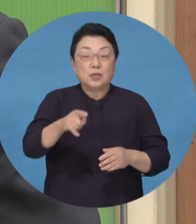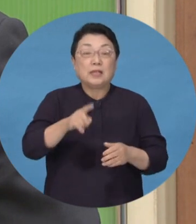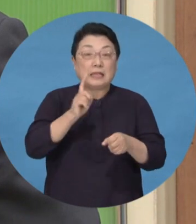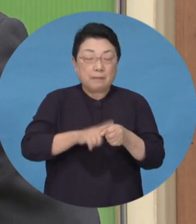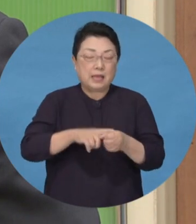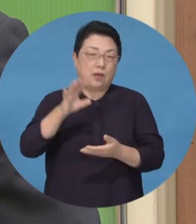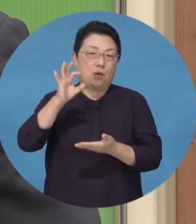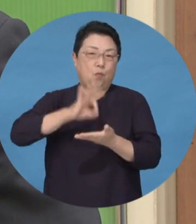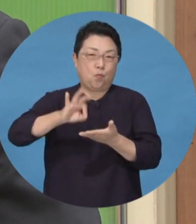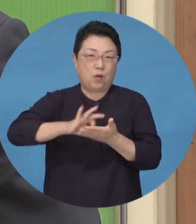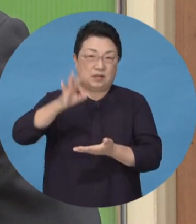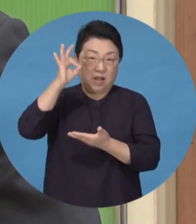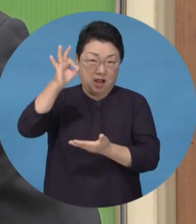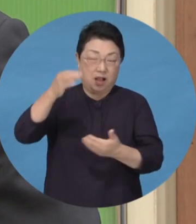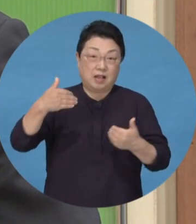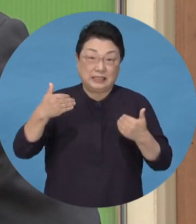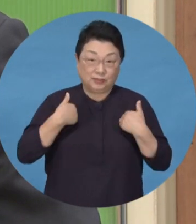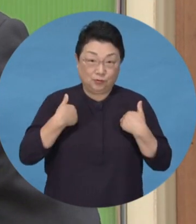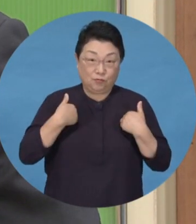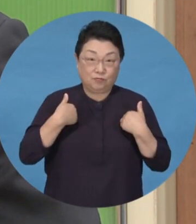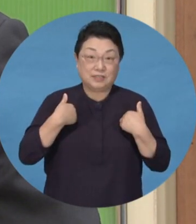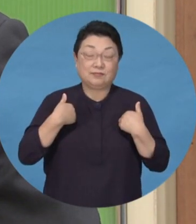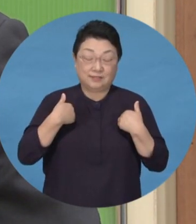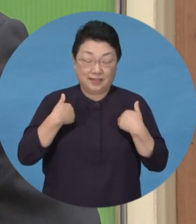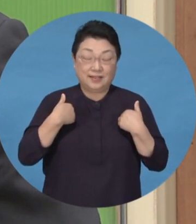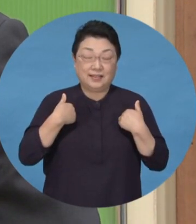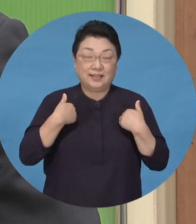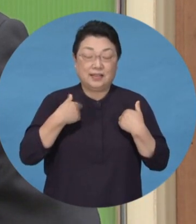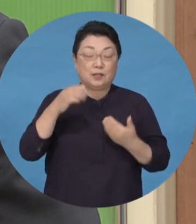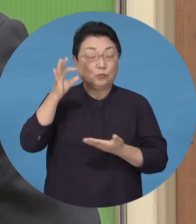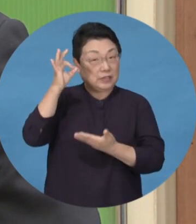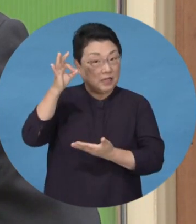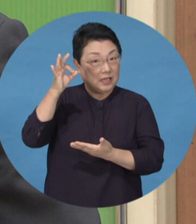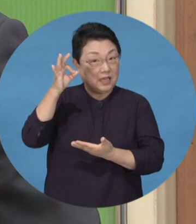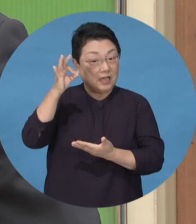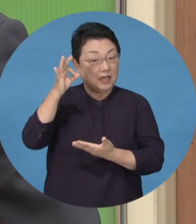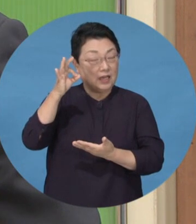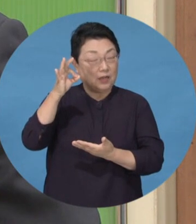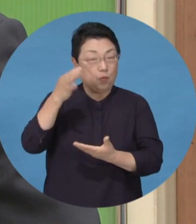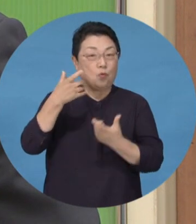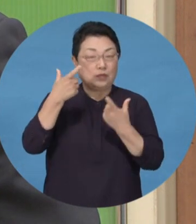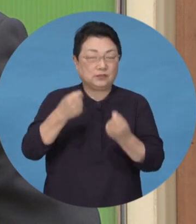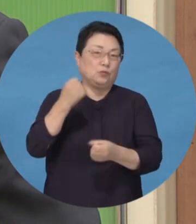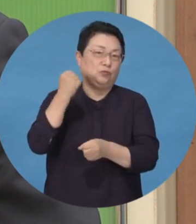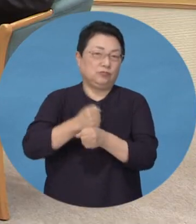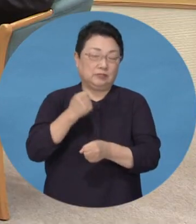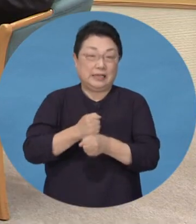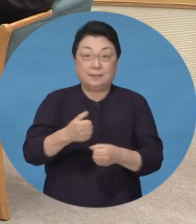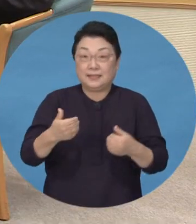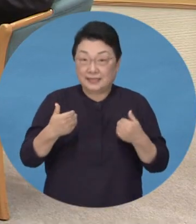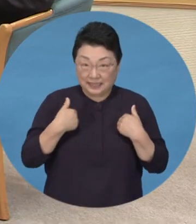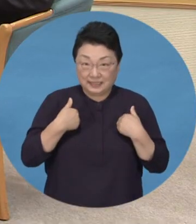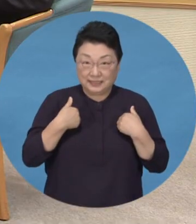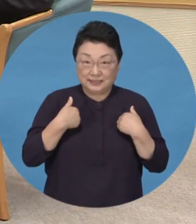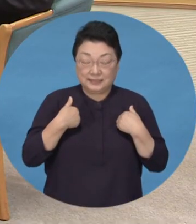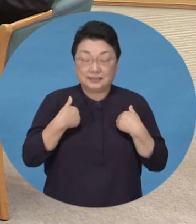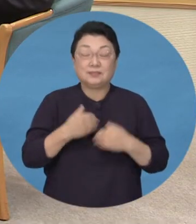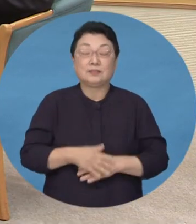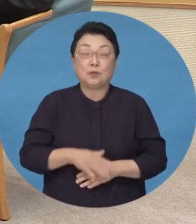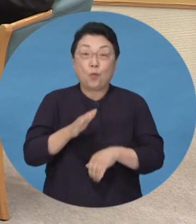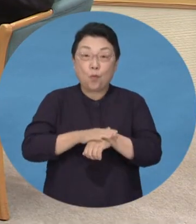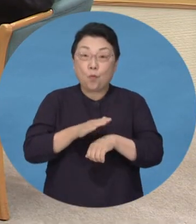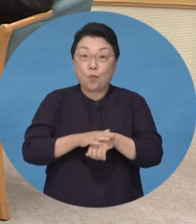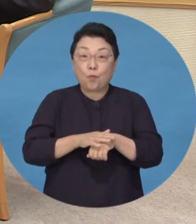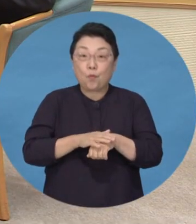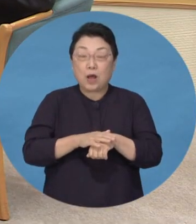費用がかかりますのでまあその財源確保をしっかりしていかないといけないそれは先ほど申し上げたよう